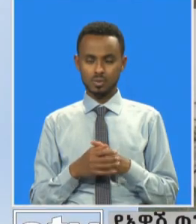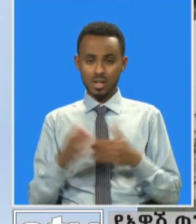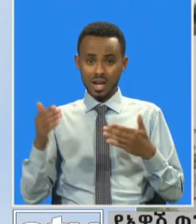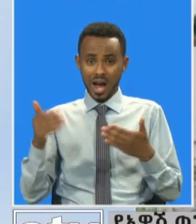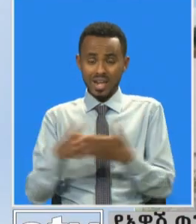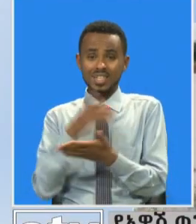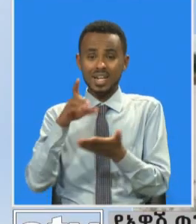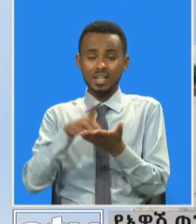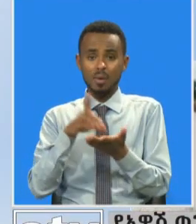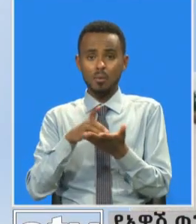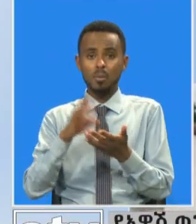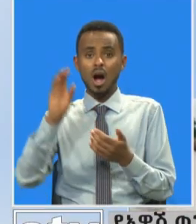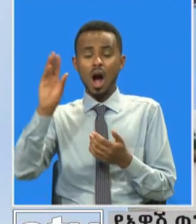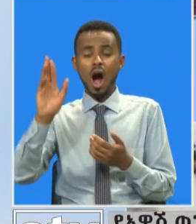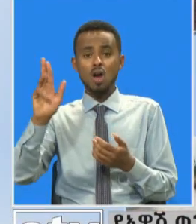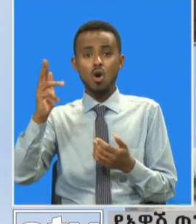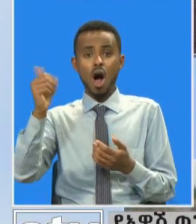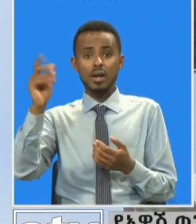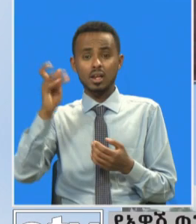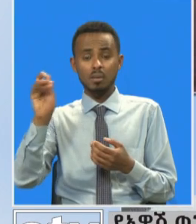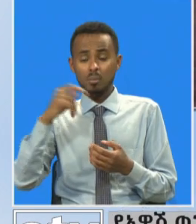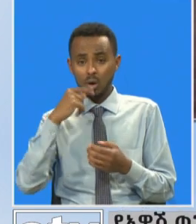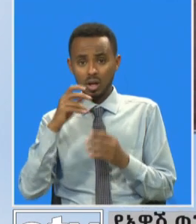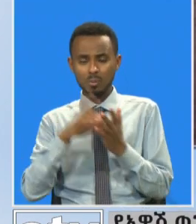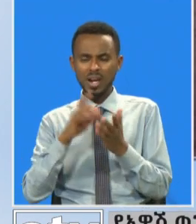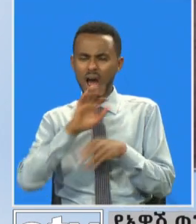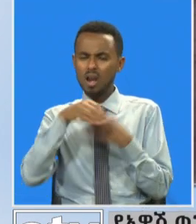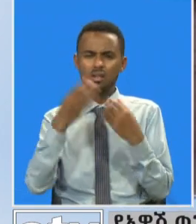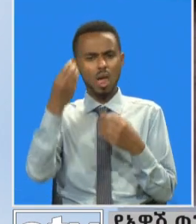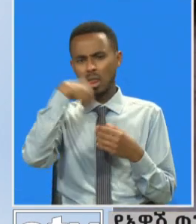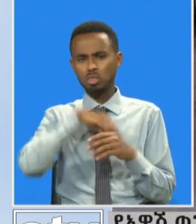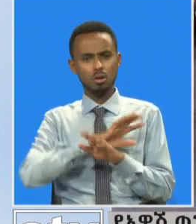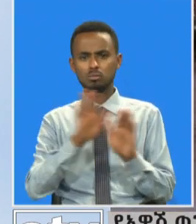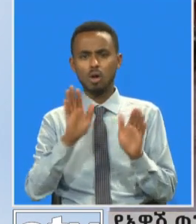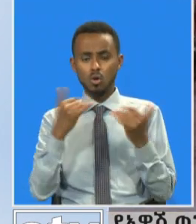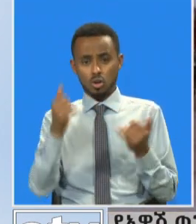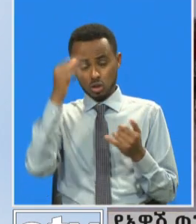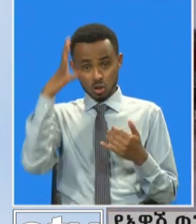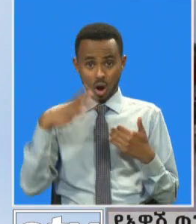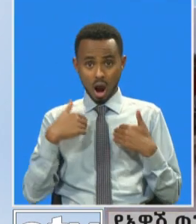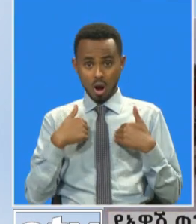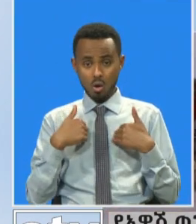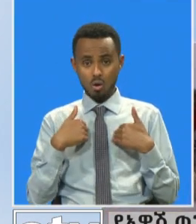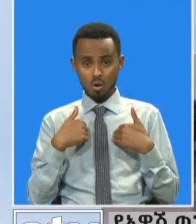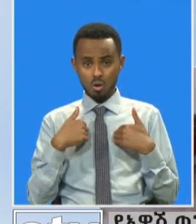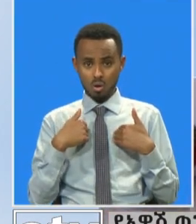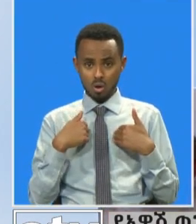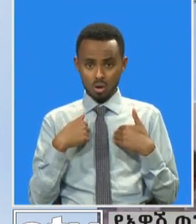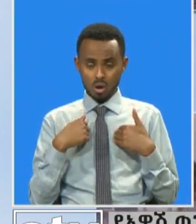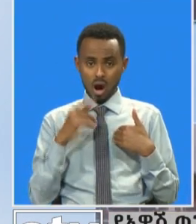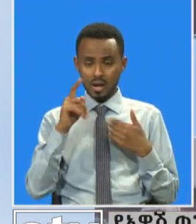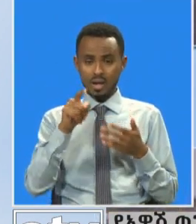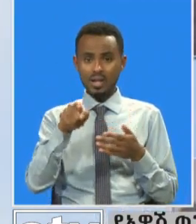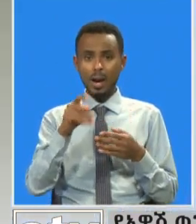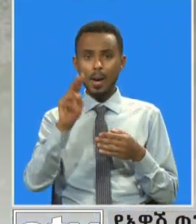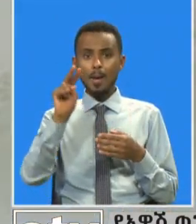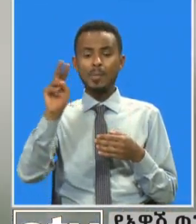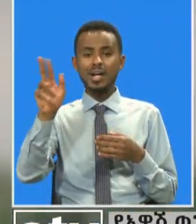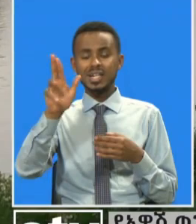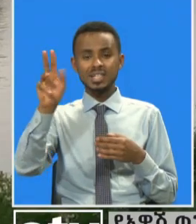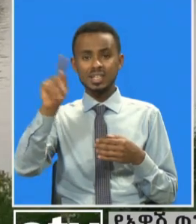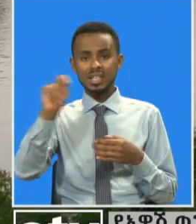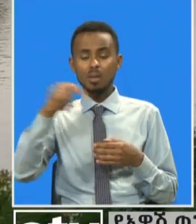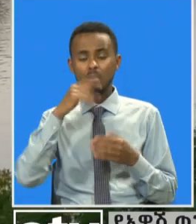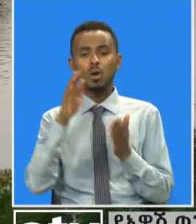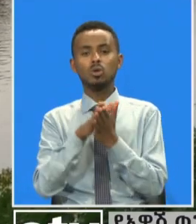አዲስ ከተማ ወይም ሀሮአዲ የሚባለው ከተማ እንዳለ ተበልቷል አሁን ሰው ያለው ከአንደኛ እዚህ መርኪ የሚባለው